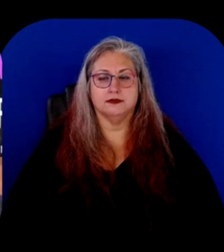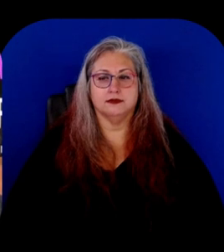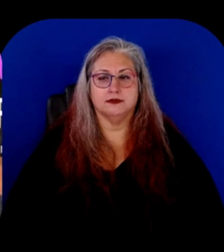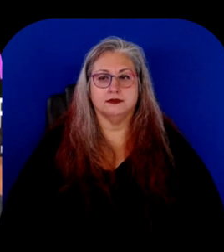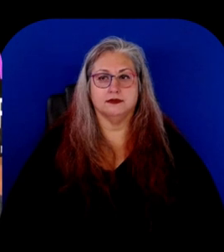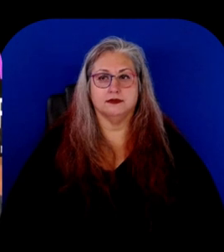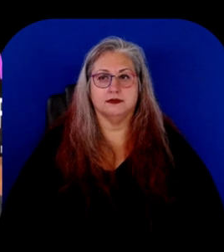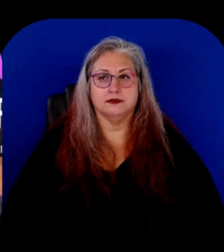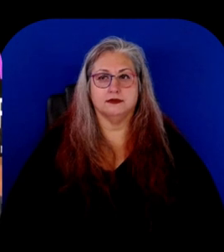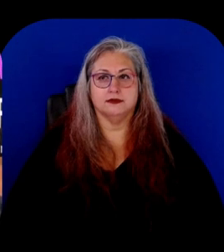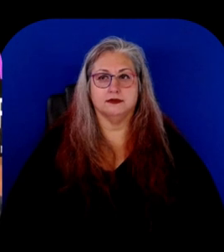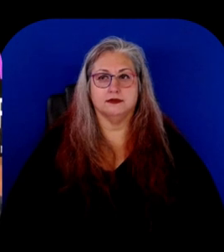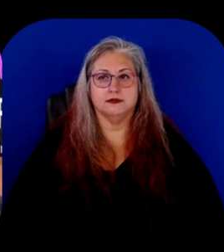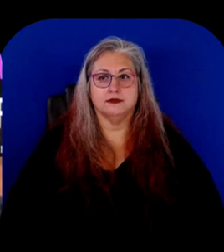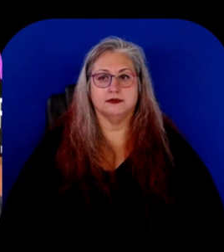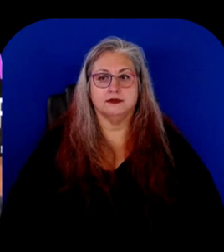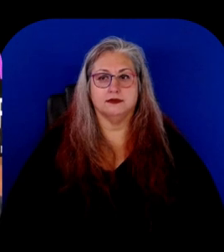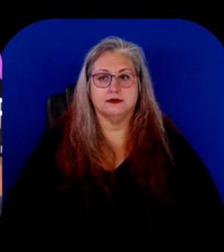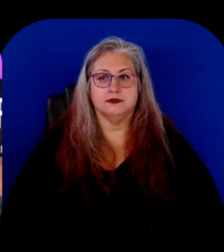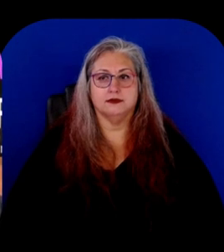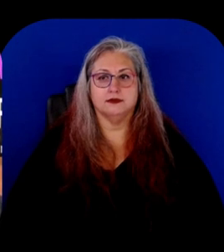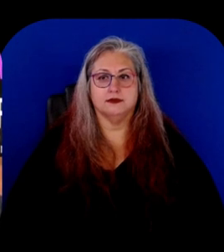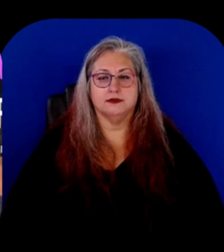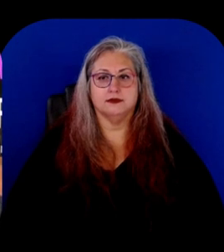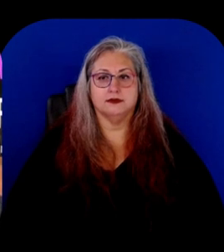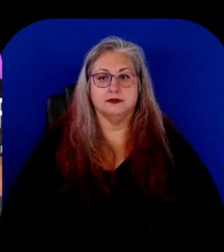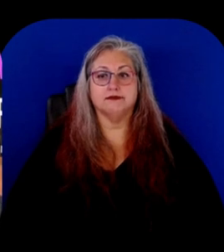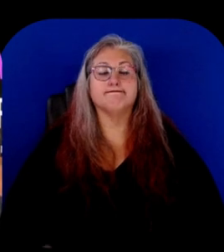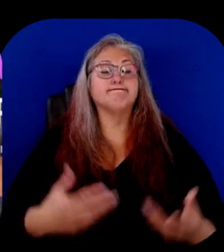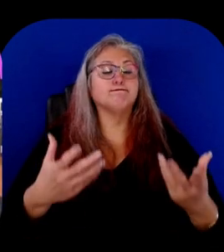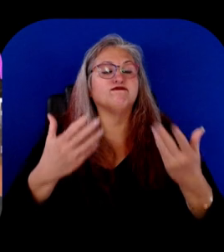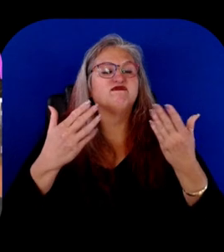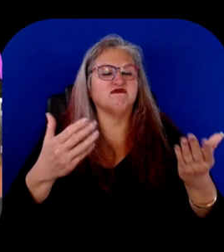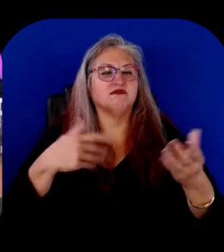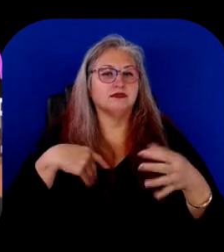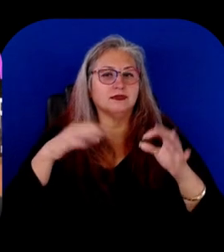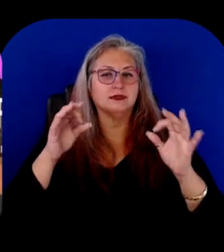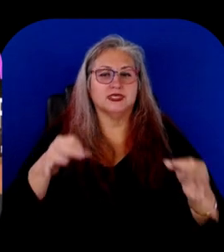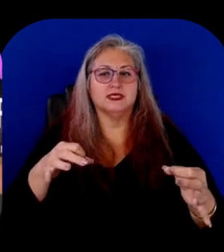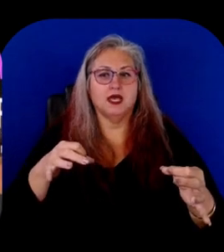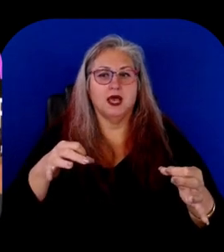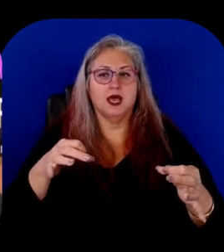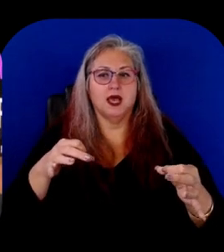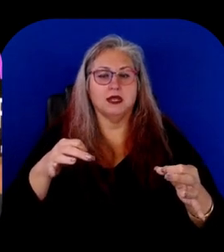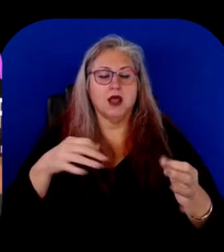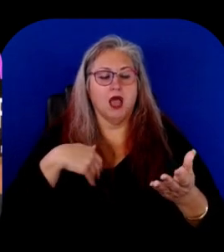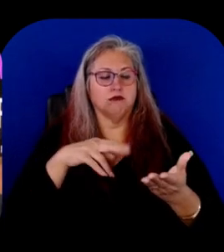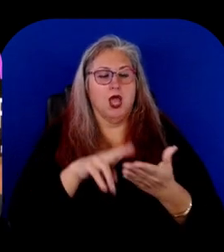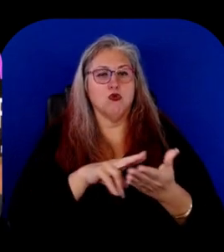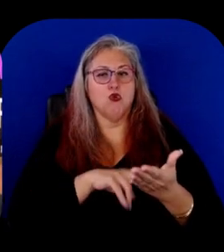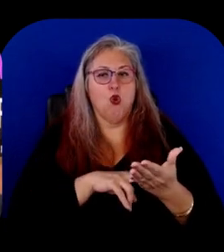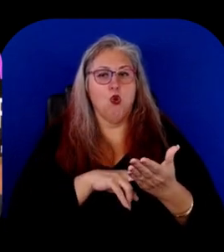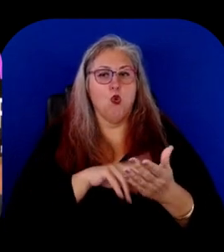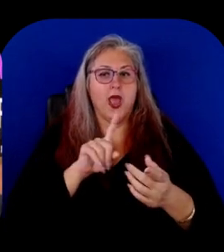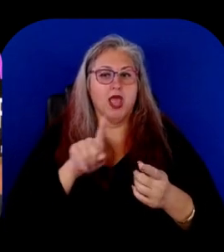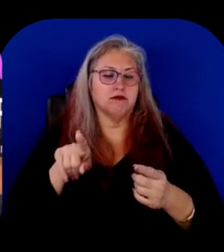القزاز والرسم بالألوان الزيتية. So I decided to enroll